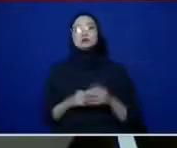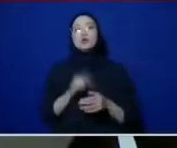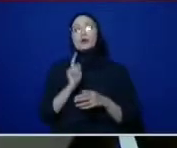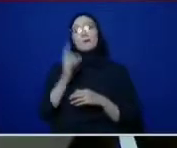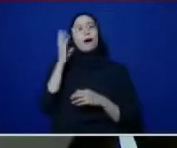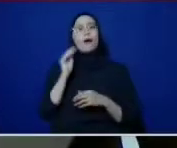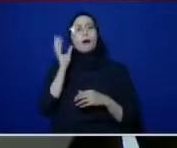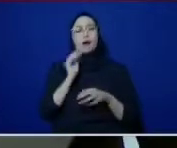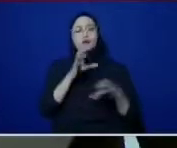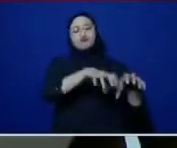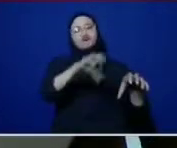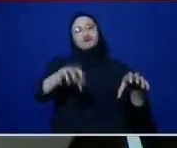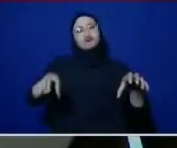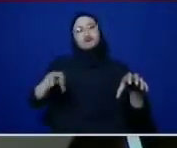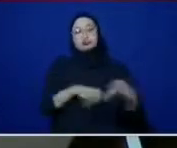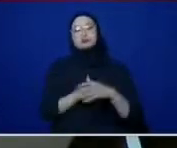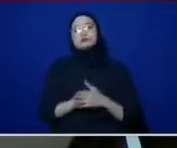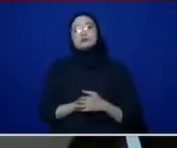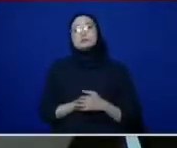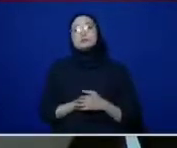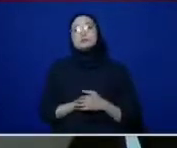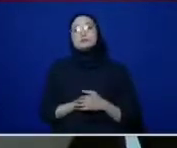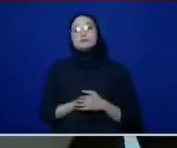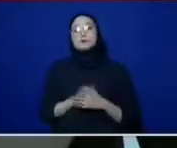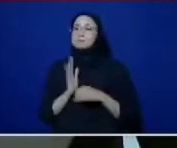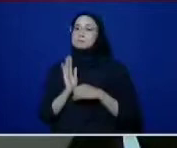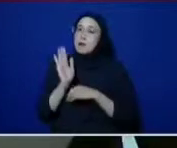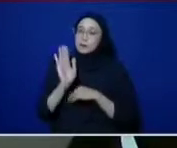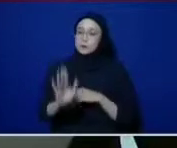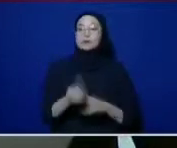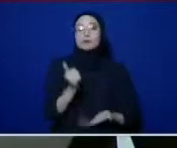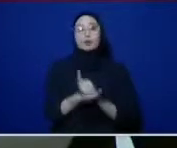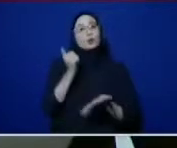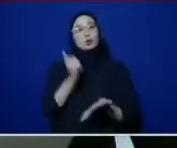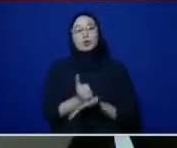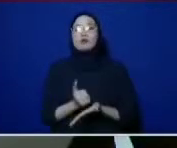kira siapapun nanti kita harus lebih